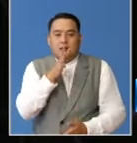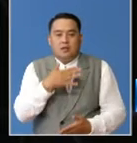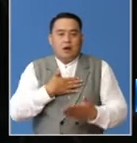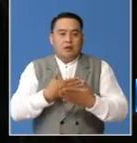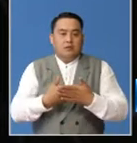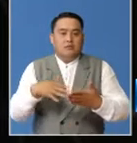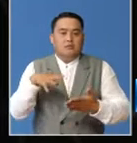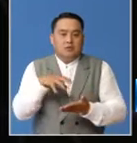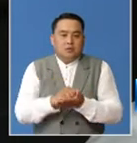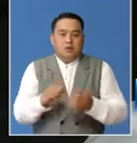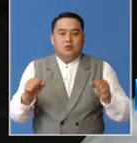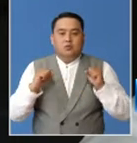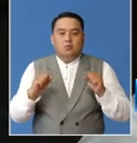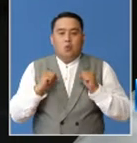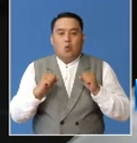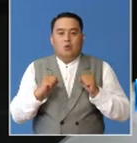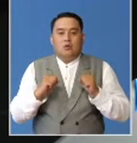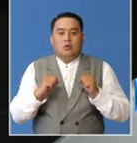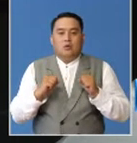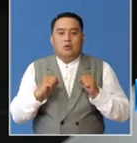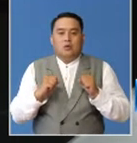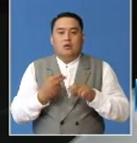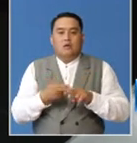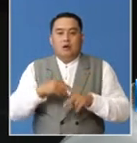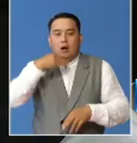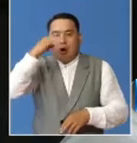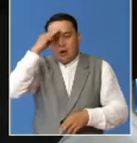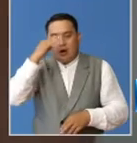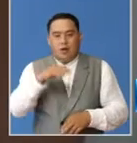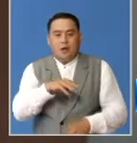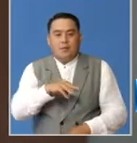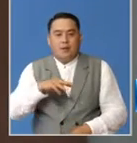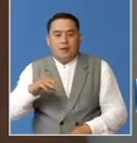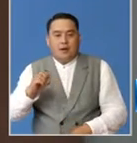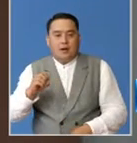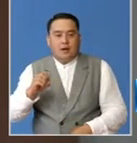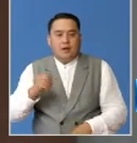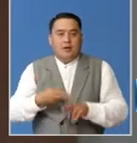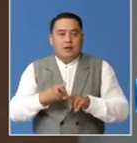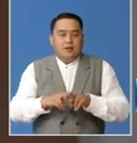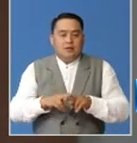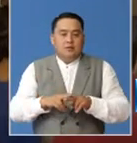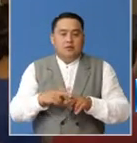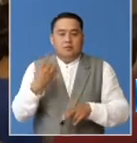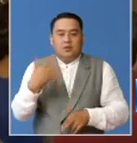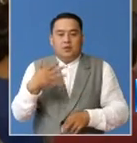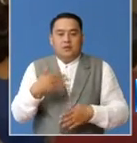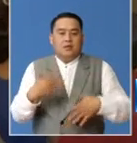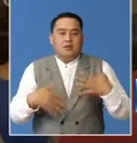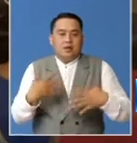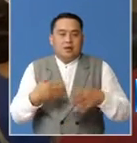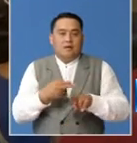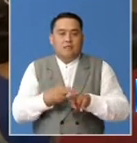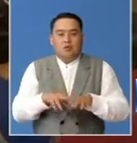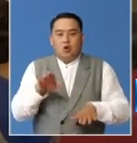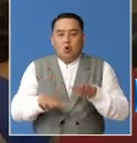активно занимался боксом, а отныне по инициативе его отца стал бойцом ММА. В этот вечер он выступал в весе до 50 килограммов.